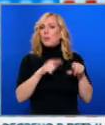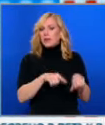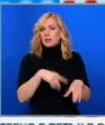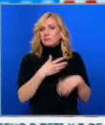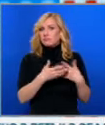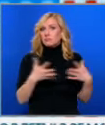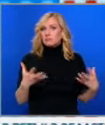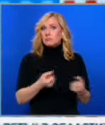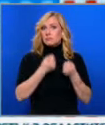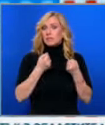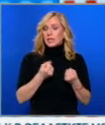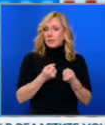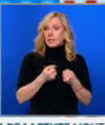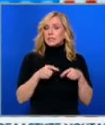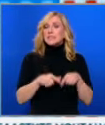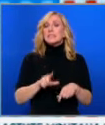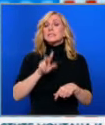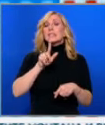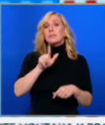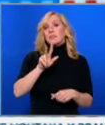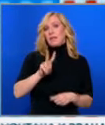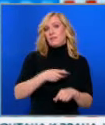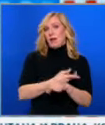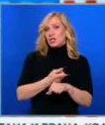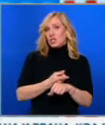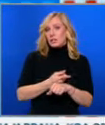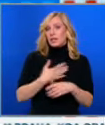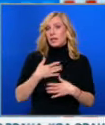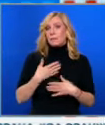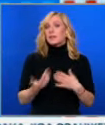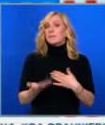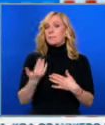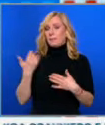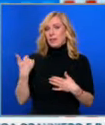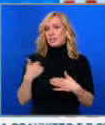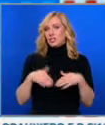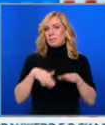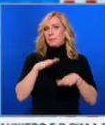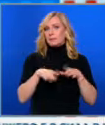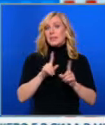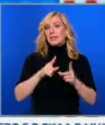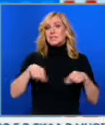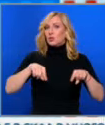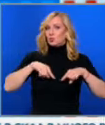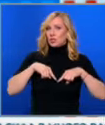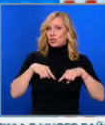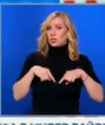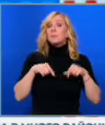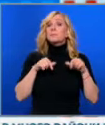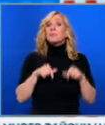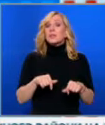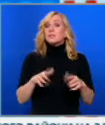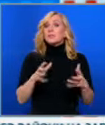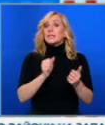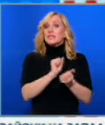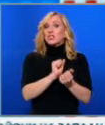спедиция. Извършителите са задържани за 72 часа. Имат предишни криминални прояви, но не са осъждани. За притежание